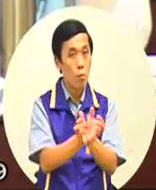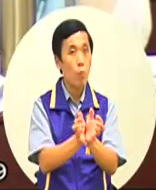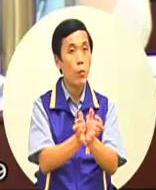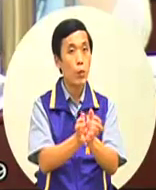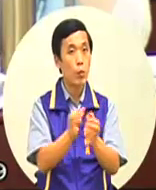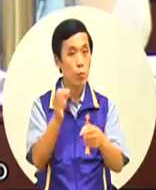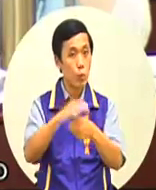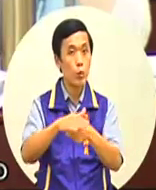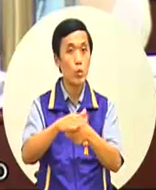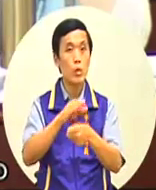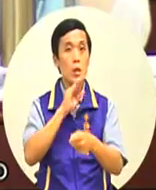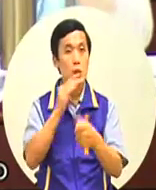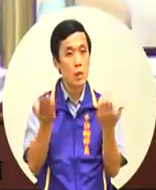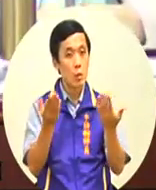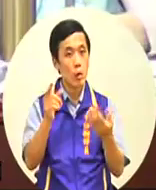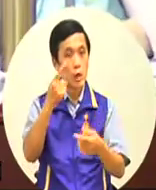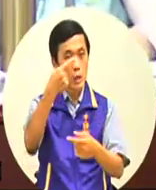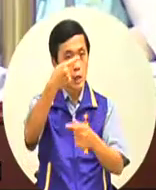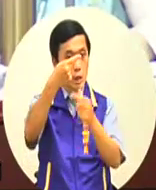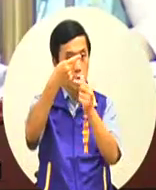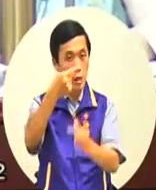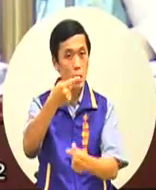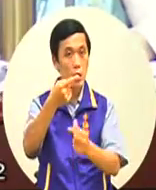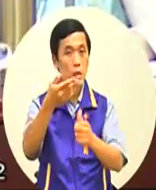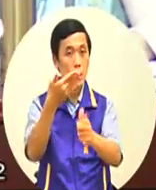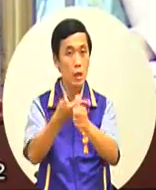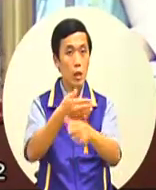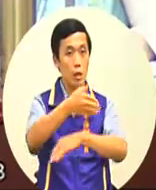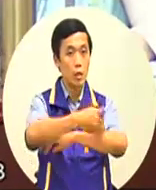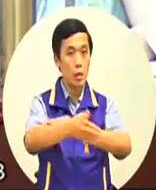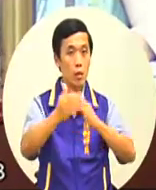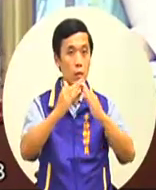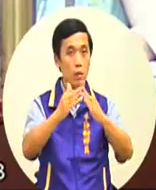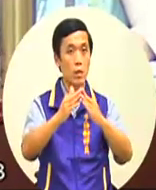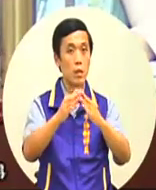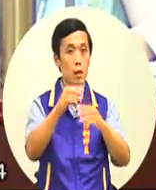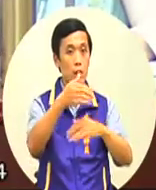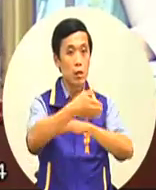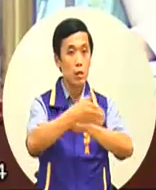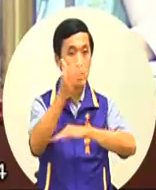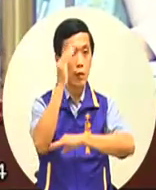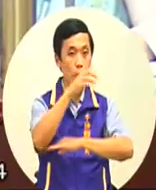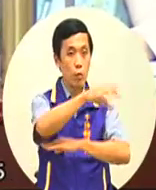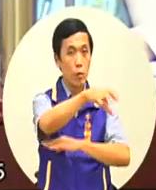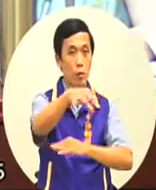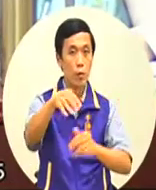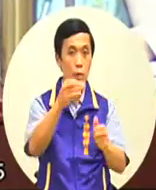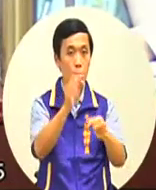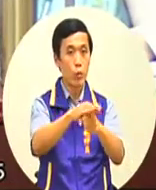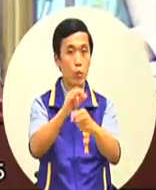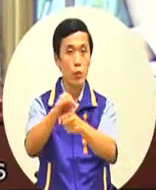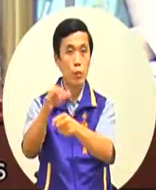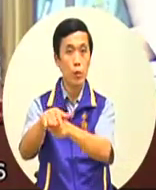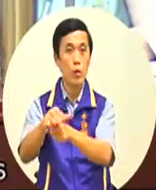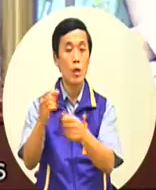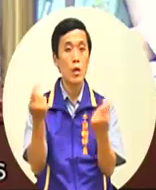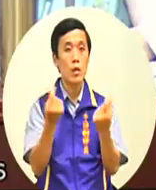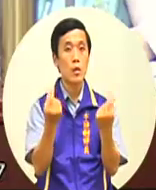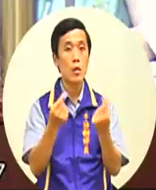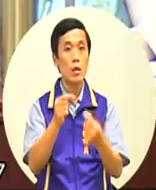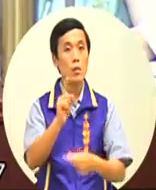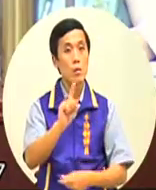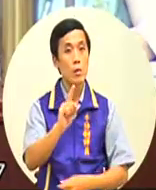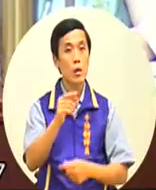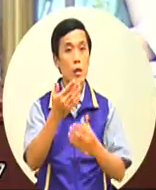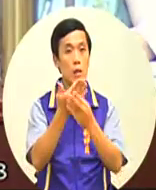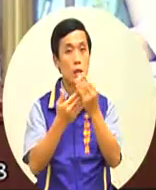经费，给我们地方政府来做这个农事服务团的计划。那伊会使和包括你茶